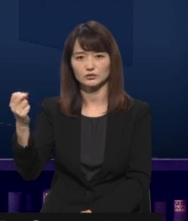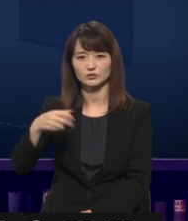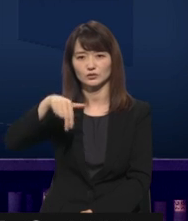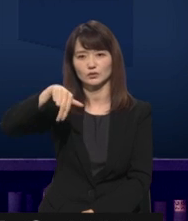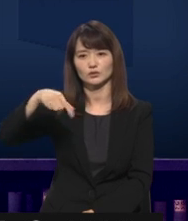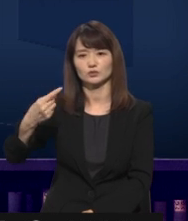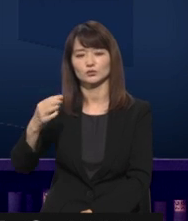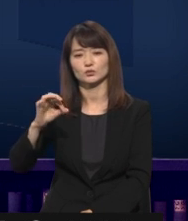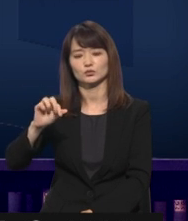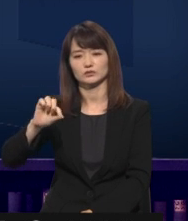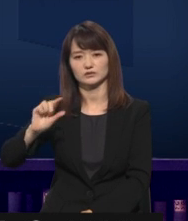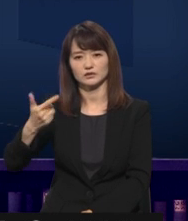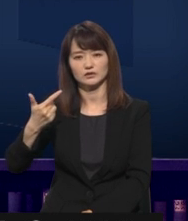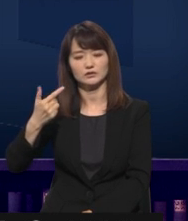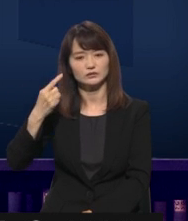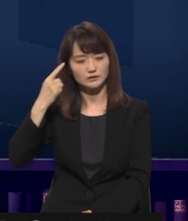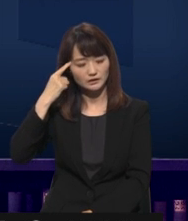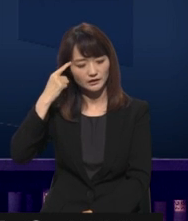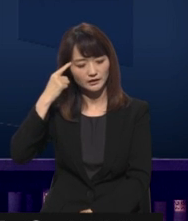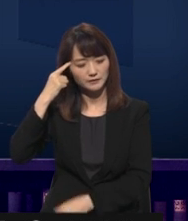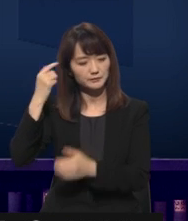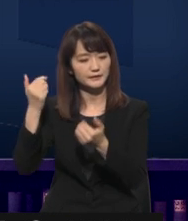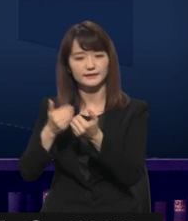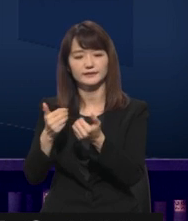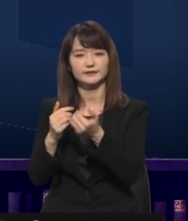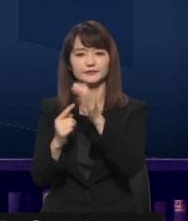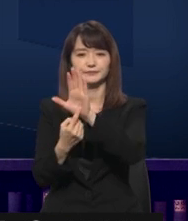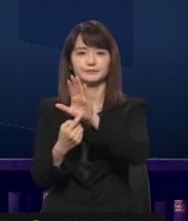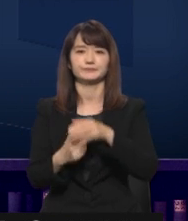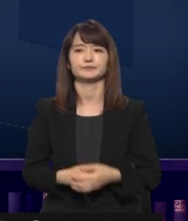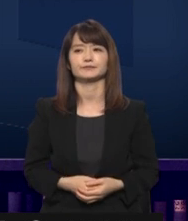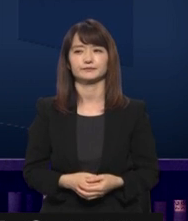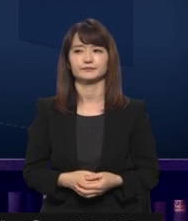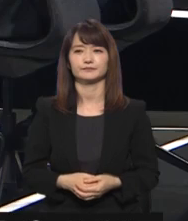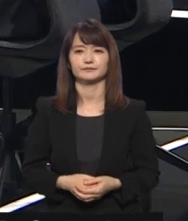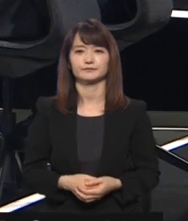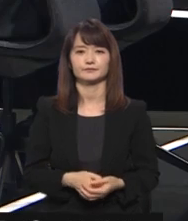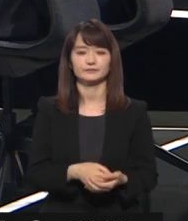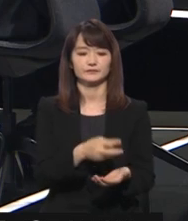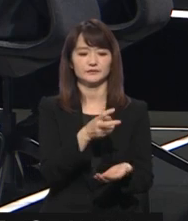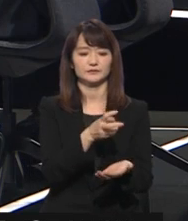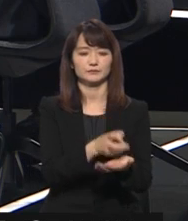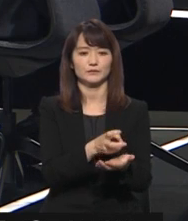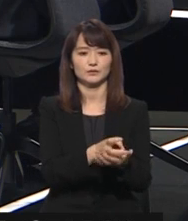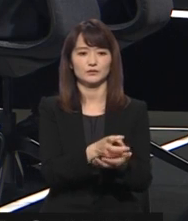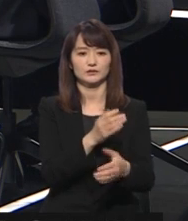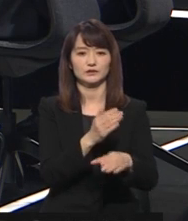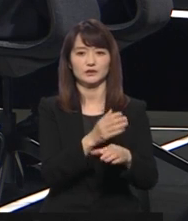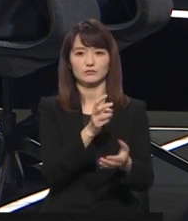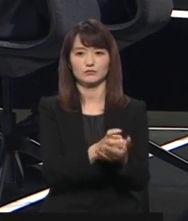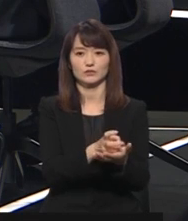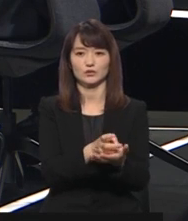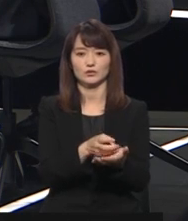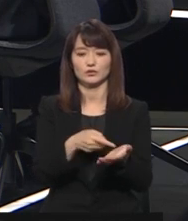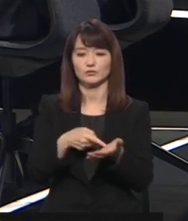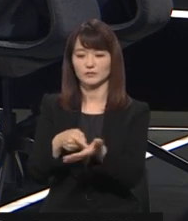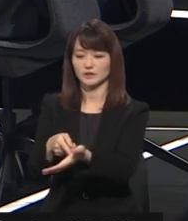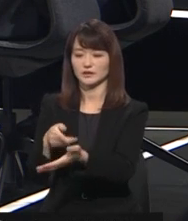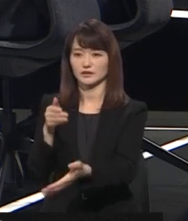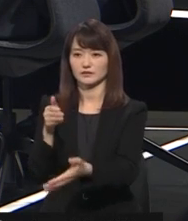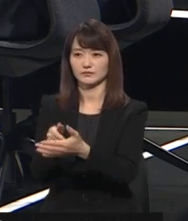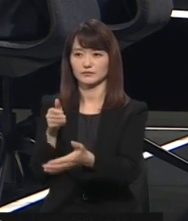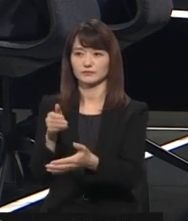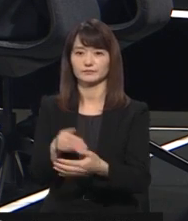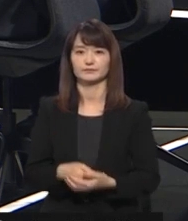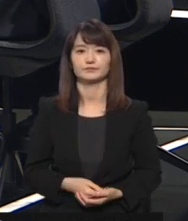반대 에게는 표시한 적이 있습니다 자북 열에 대해서는 어딜 다 어떻겠어요 북경 원님에게 좀더 잘못한 거죠 뭐 저도 그 당시 통과를